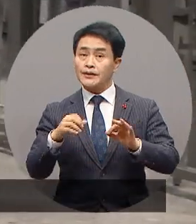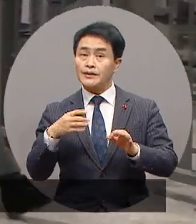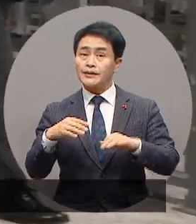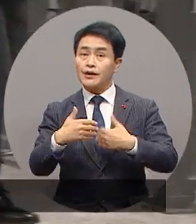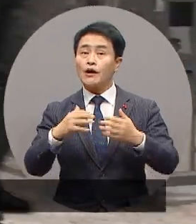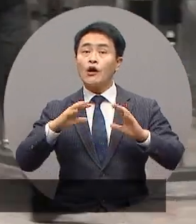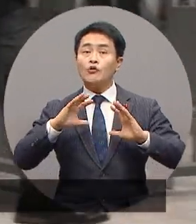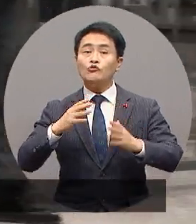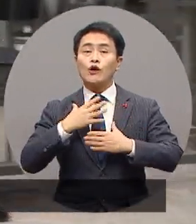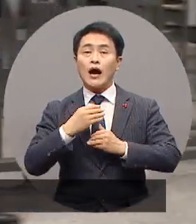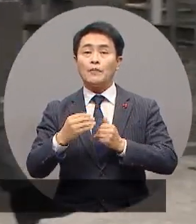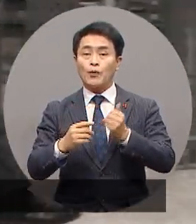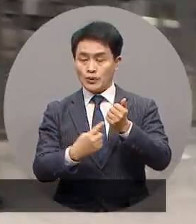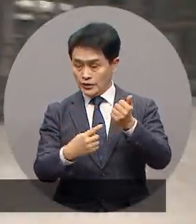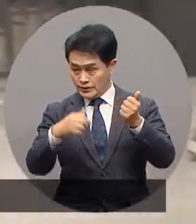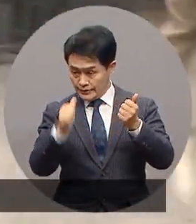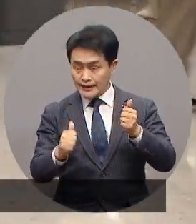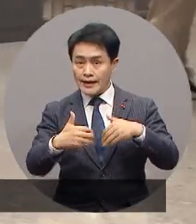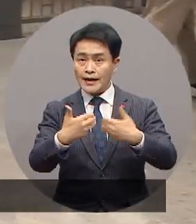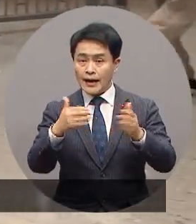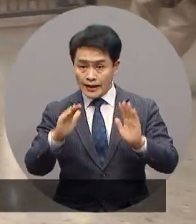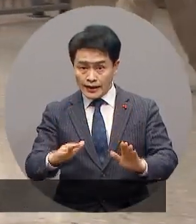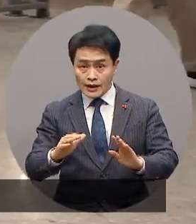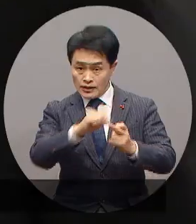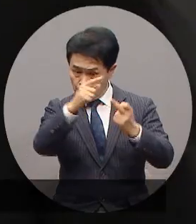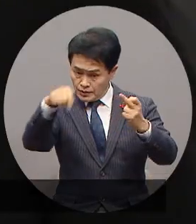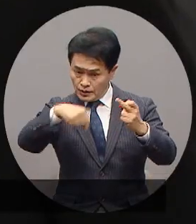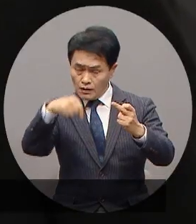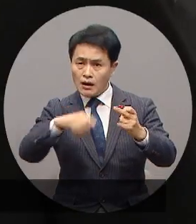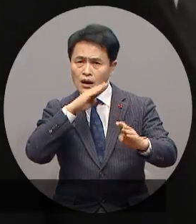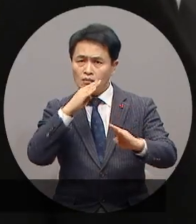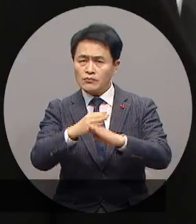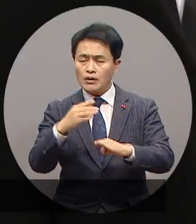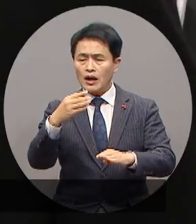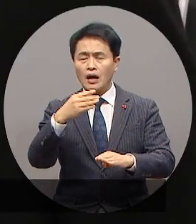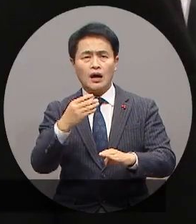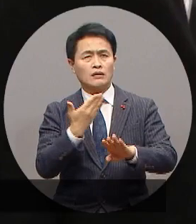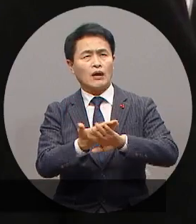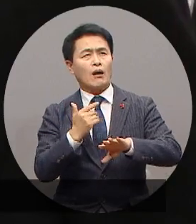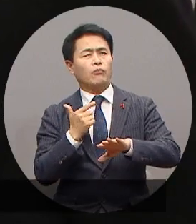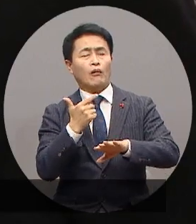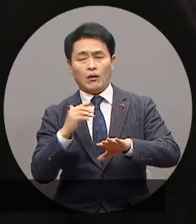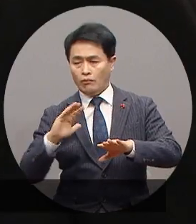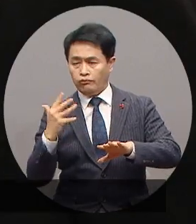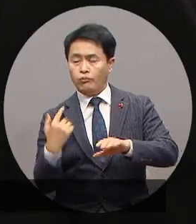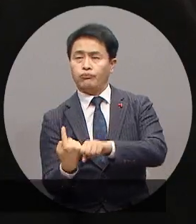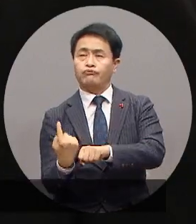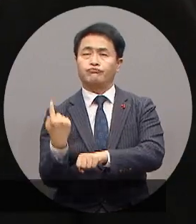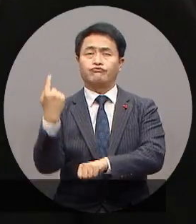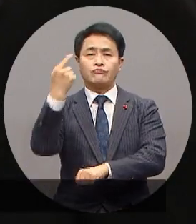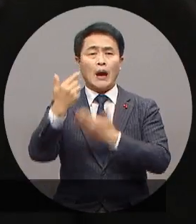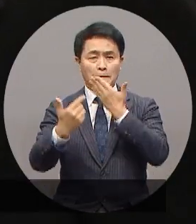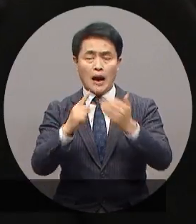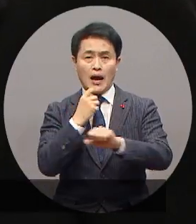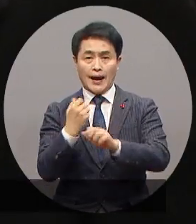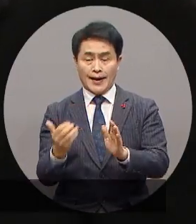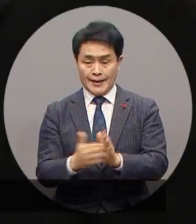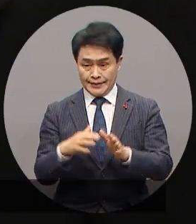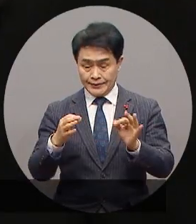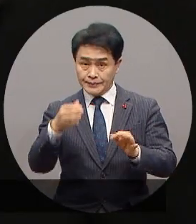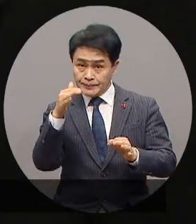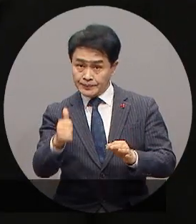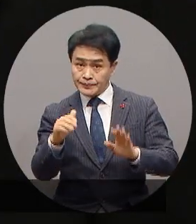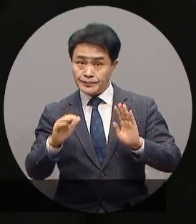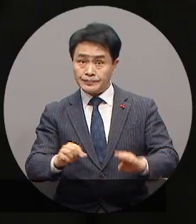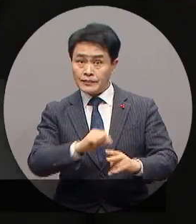김태효 국가안보실 1차장이 이달 중 북한이 대륙간 탄도미사일을 발사할 가능성이 있다고 언급했습니다. 김 차장은 현지